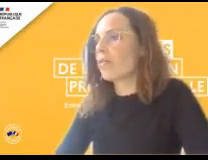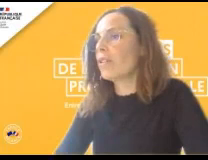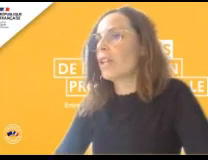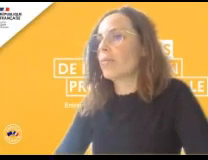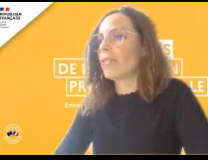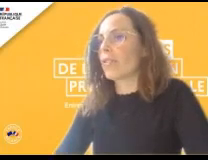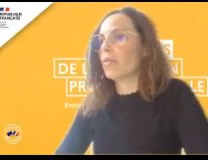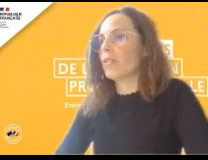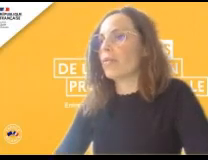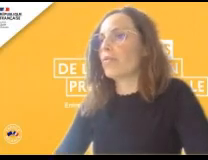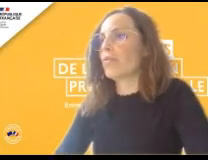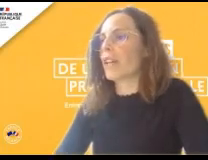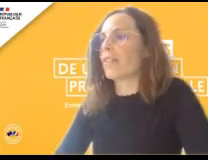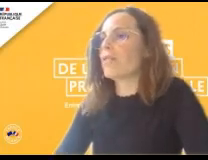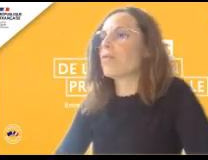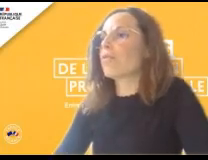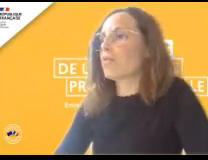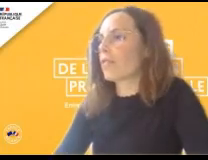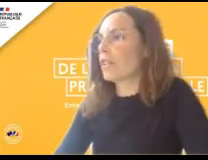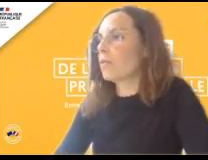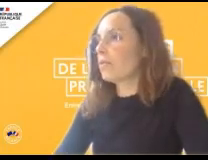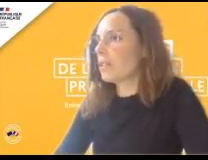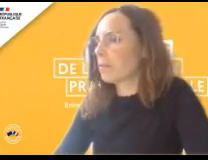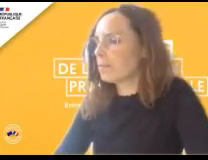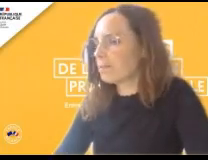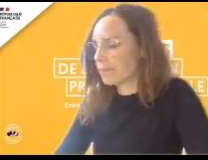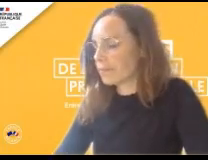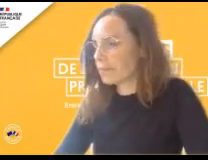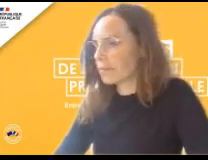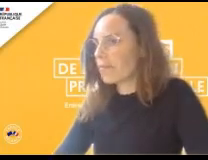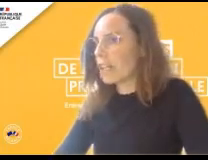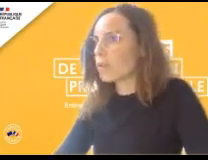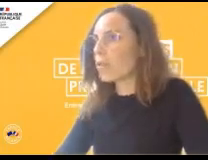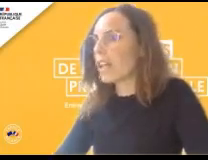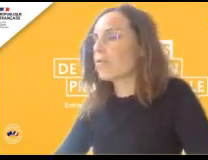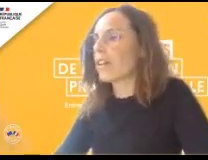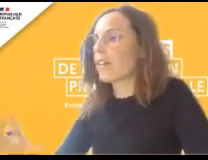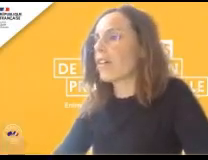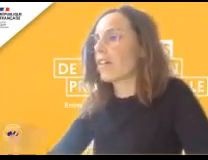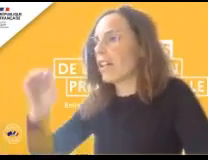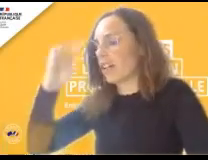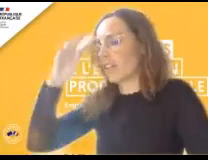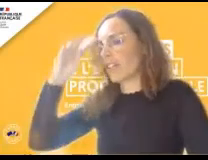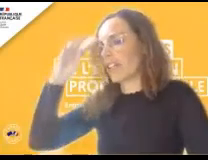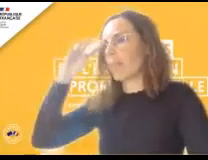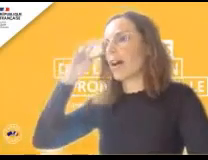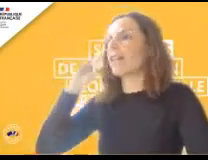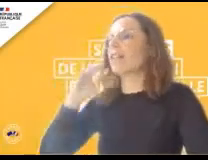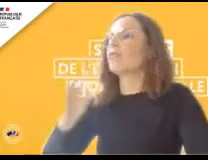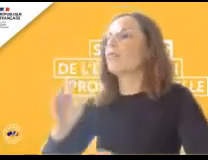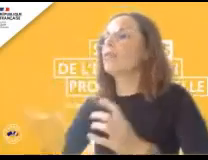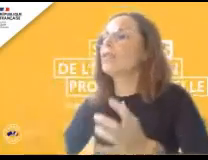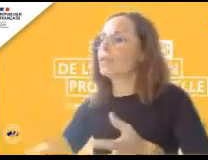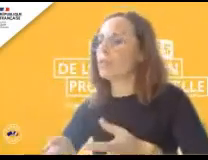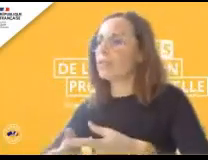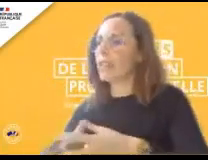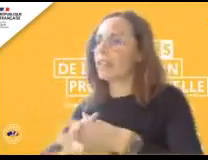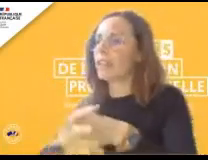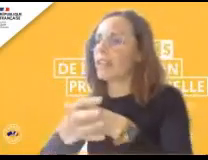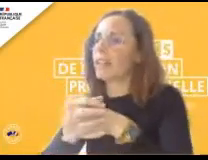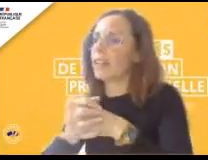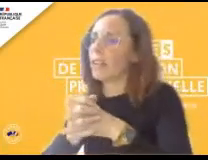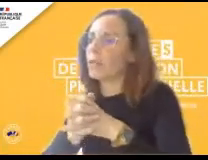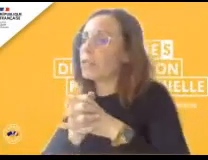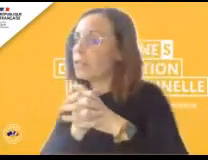un rendez-vous, puisqu'ensuite, tous nos services sont sur rendez-vous uniquement. Donc là, tout à l'heure, Jean-Jacques a parlé de deux niveaux de